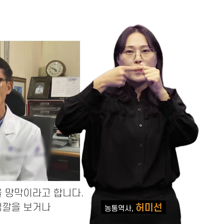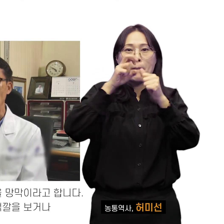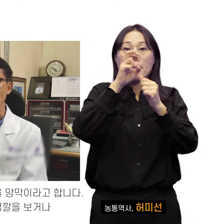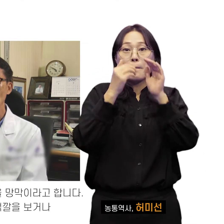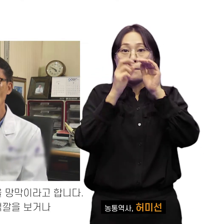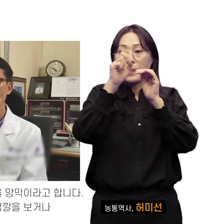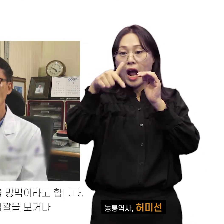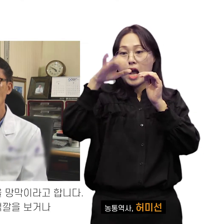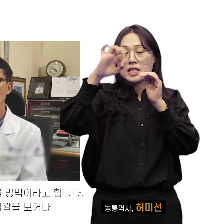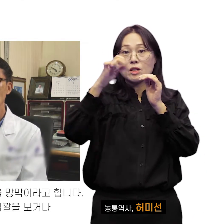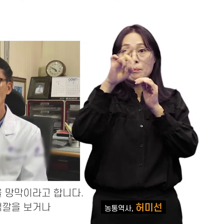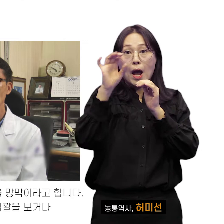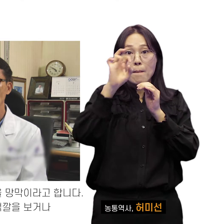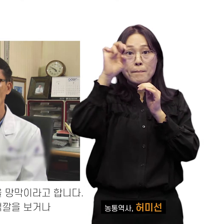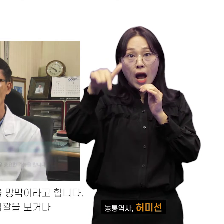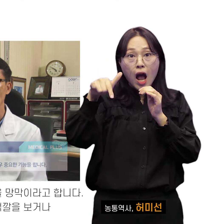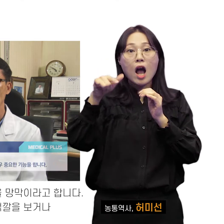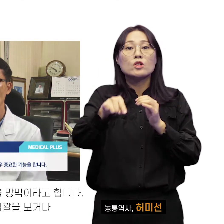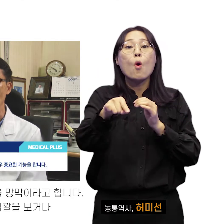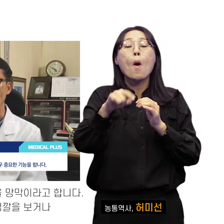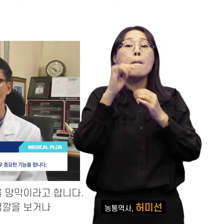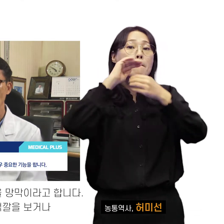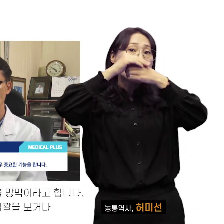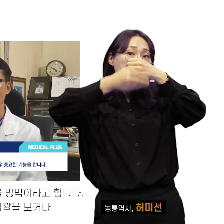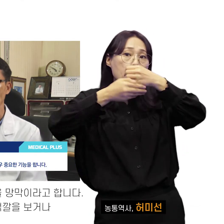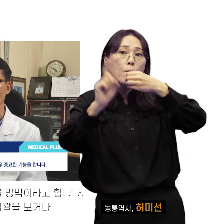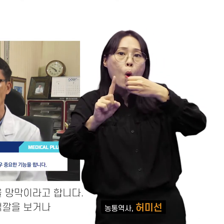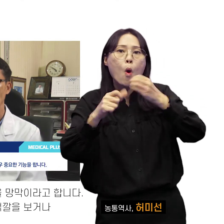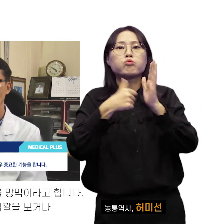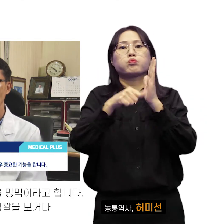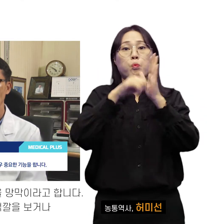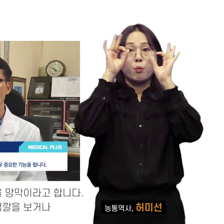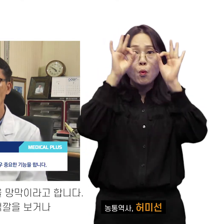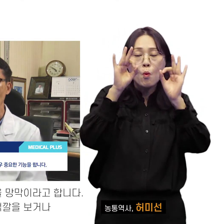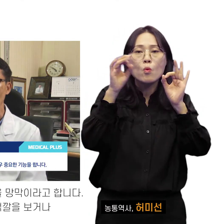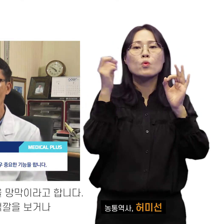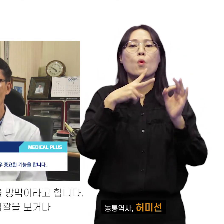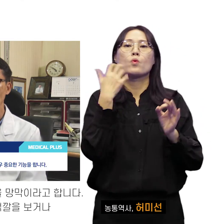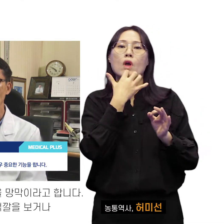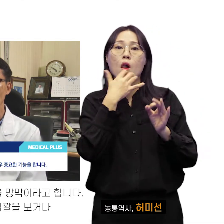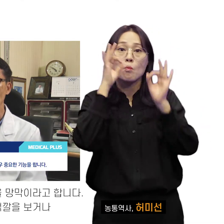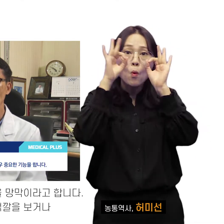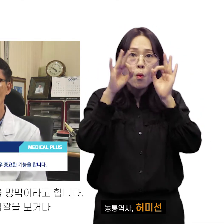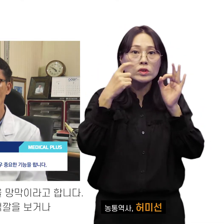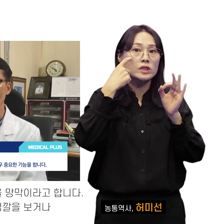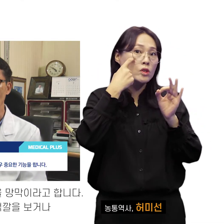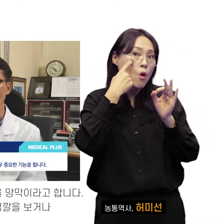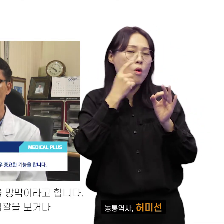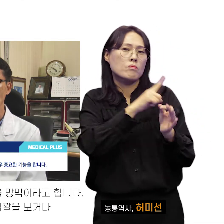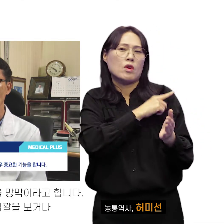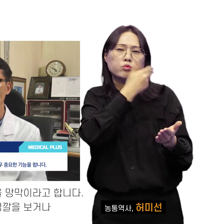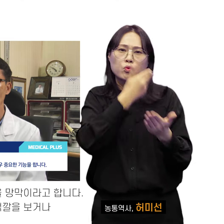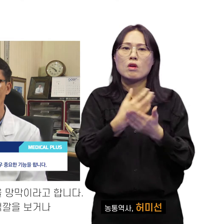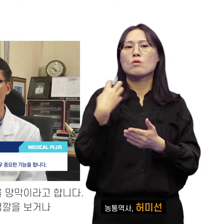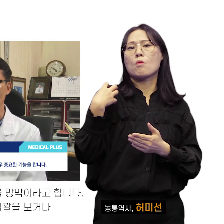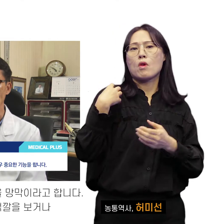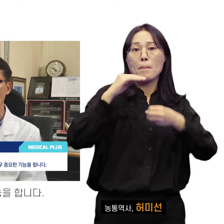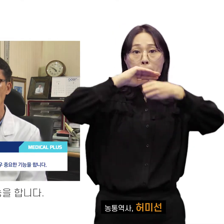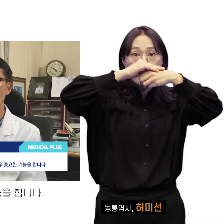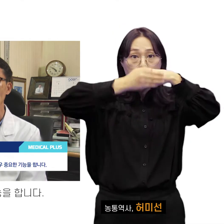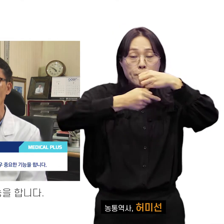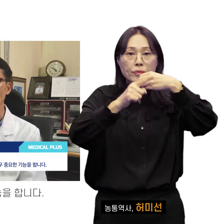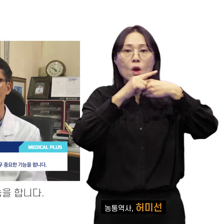안구의 가장 안쪽에 있는 신경 조직을 망막이라고 합니다. 이런 망막은 우리가 물체를 보거나 색깔을